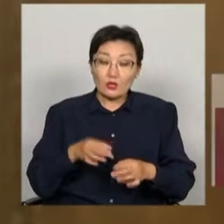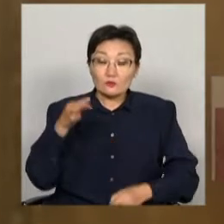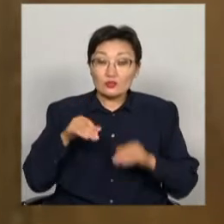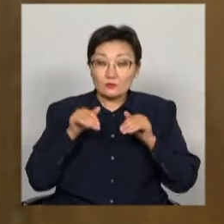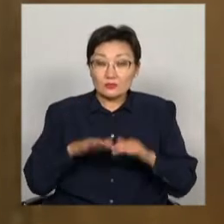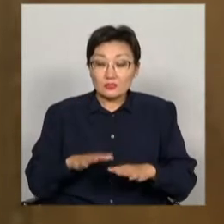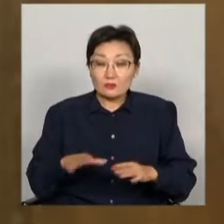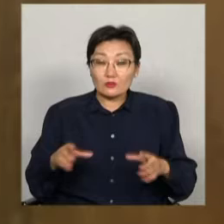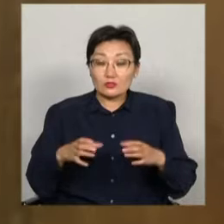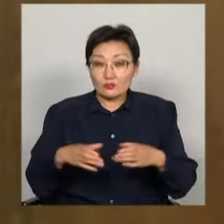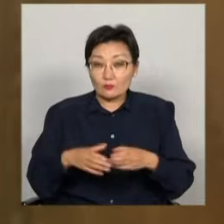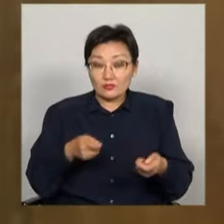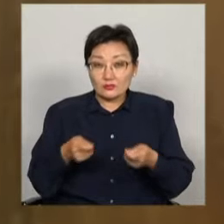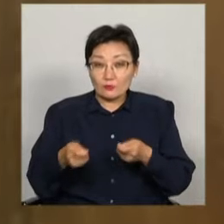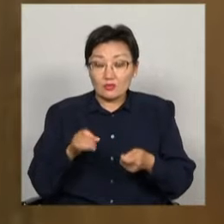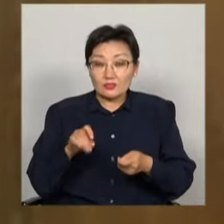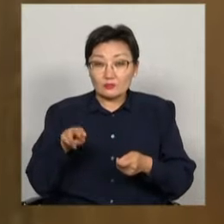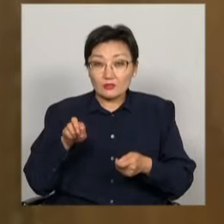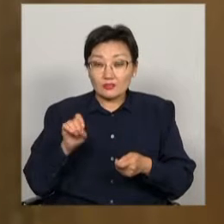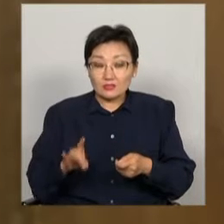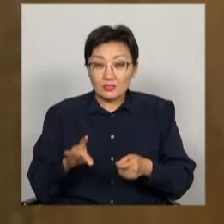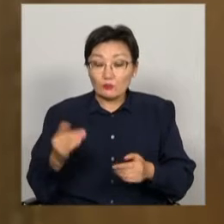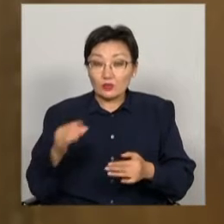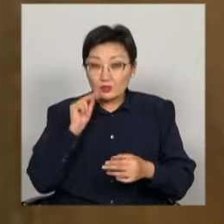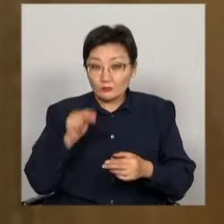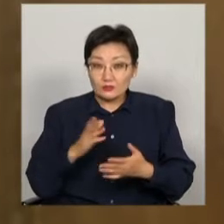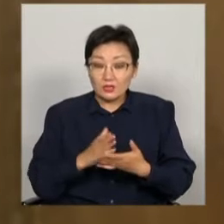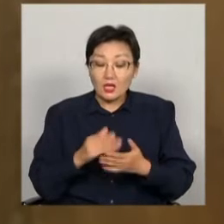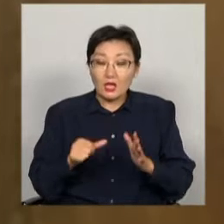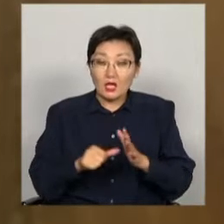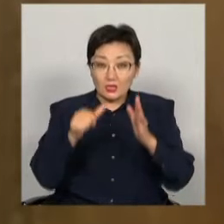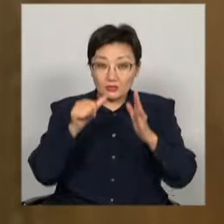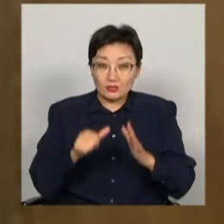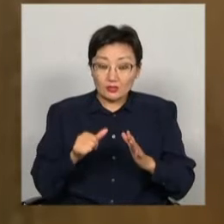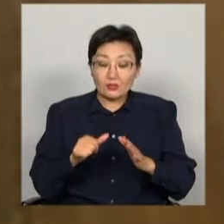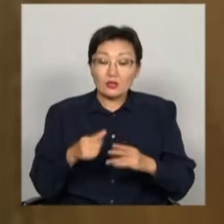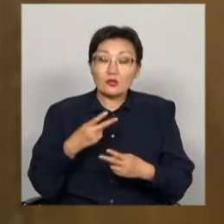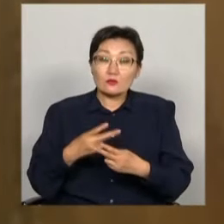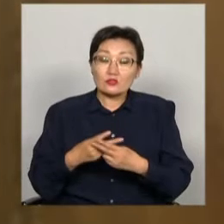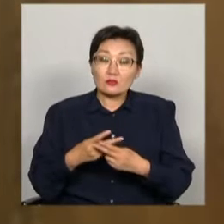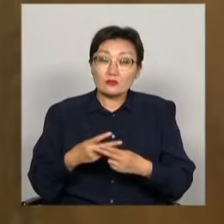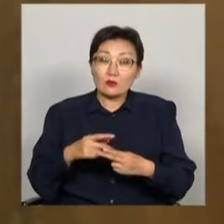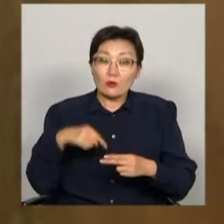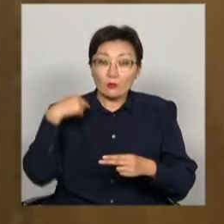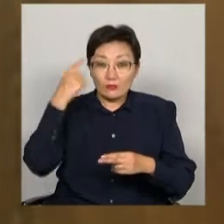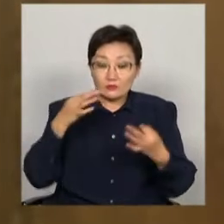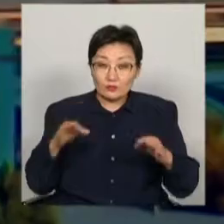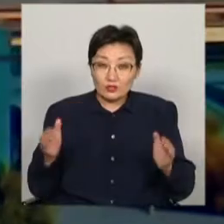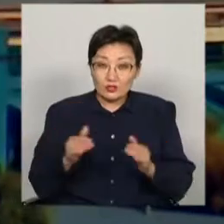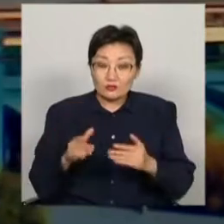үкімімен серіктестік басшысы Ізбасар Айбек кінәлі деп танылып, 6 ай мерзімге бас бостандығын шектеу жазасы